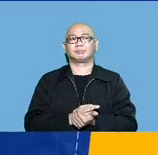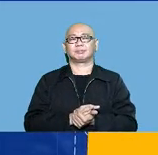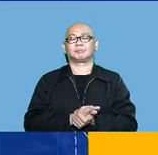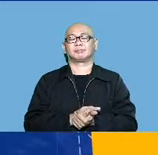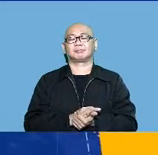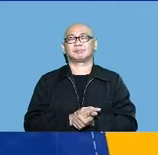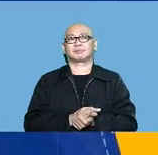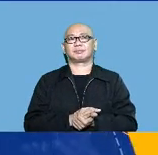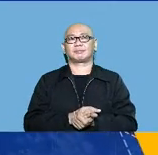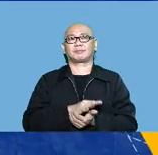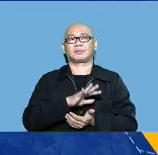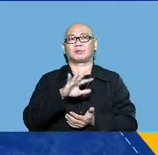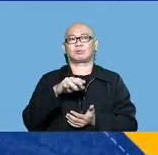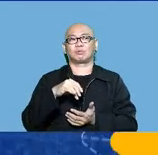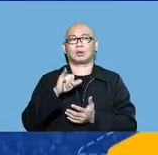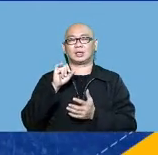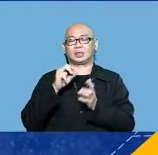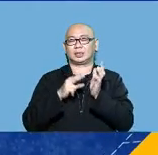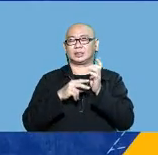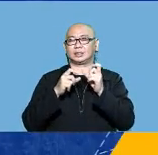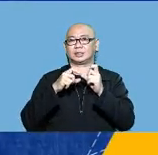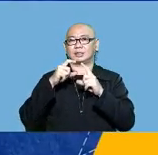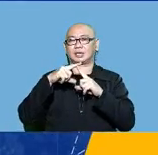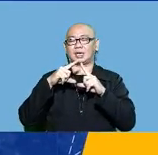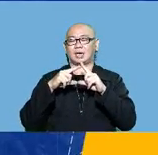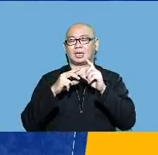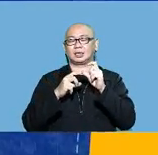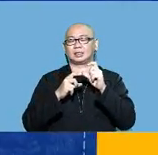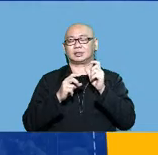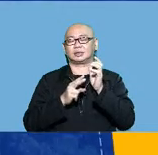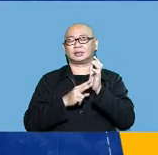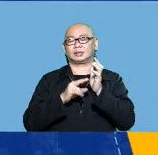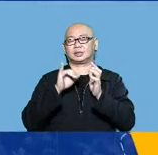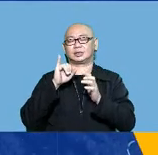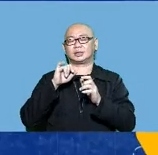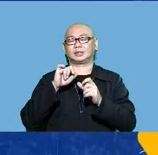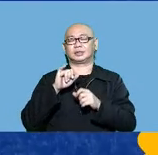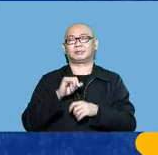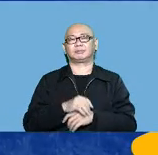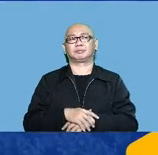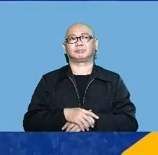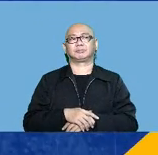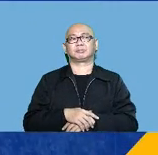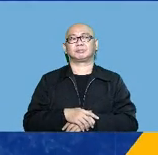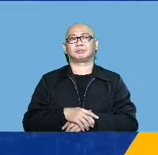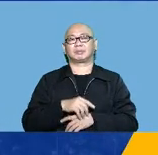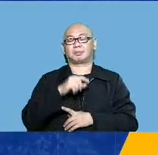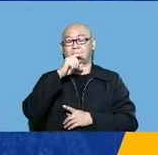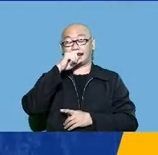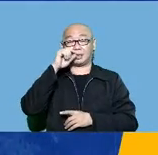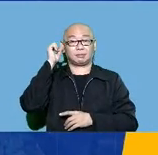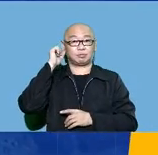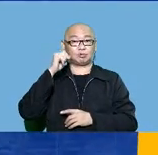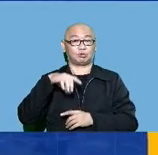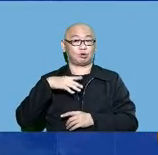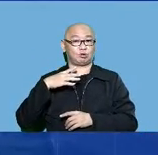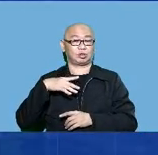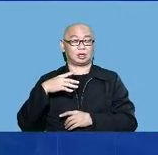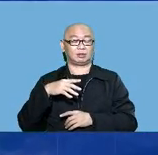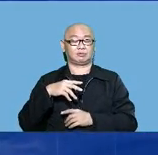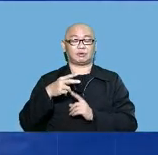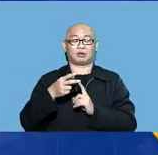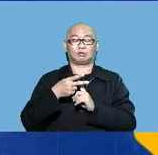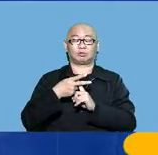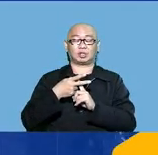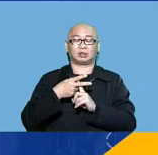Hayati, segenap instansi mungkin yang tidak dapat saya sebut satu persatu. Pada Bapak Ibu dosen di Fakultas Kedokteran